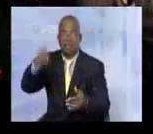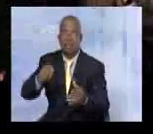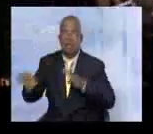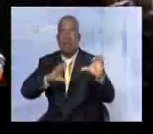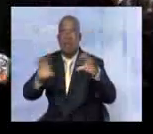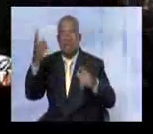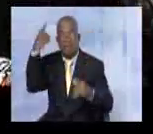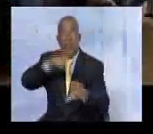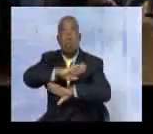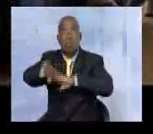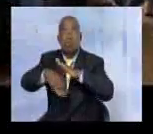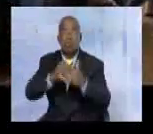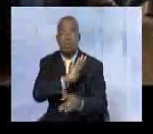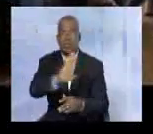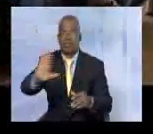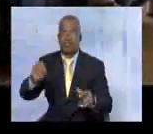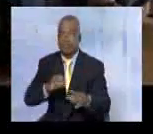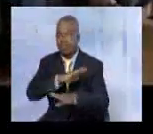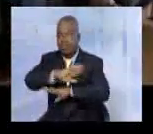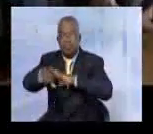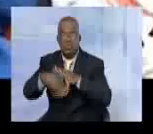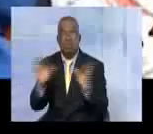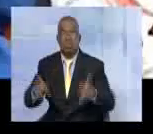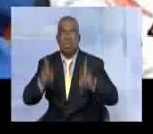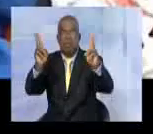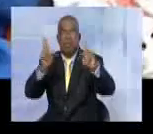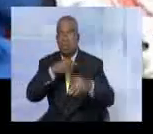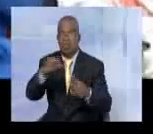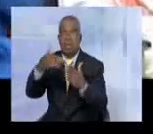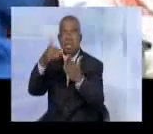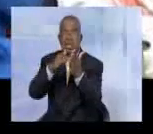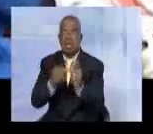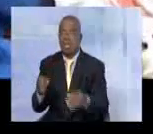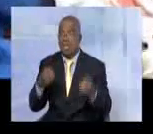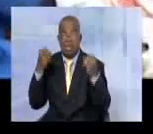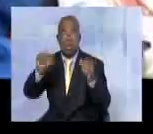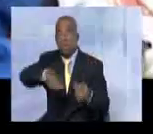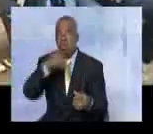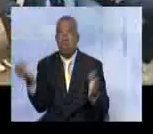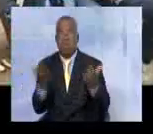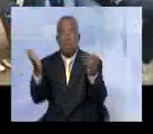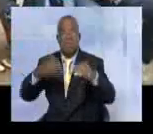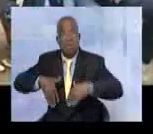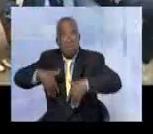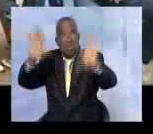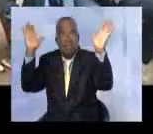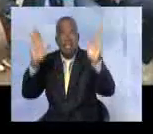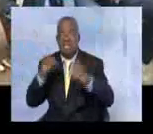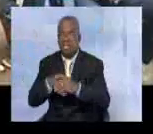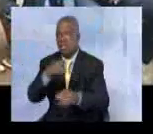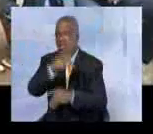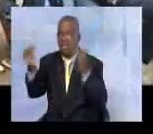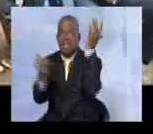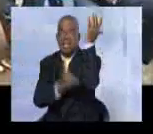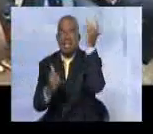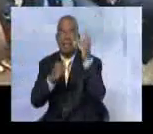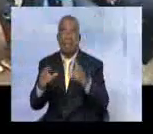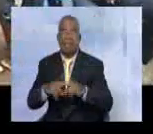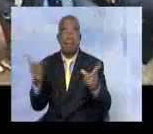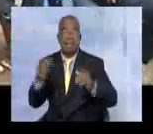000 personnes recensées dans la forêt du Mont Péco veulent retourner dans leur pays d'origine. Mais que deviennent les soldats de